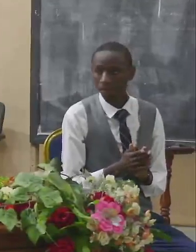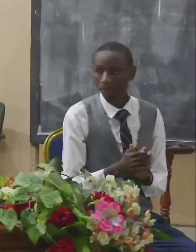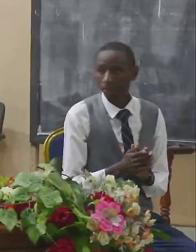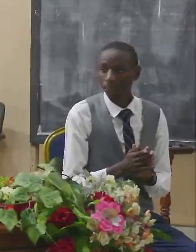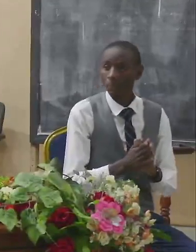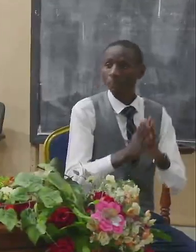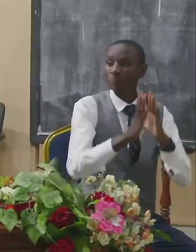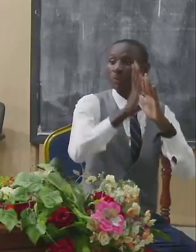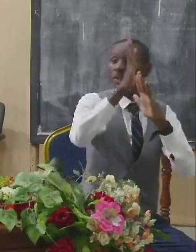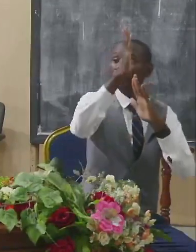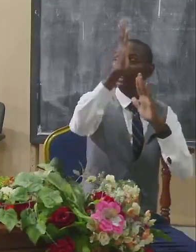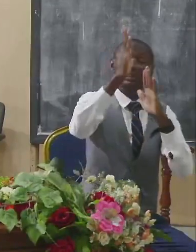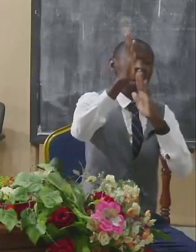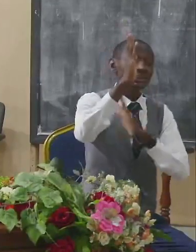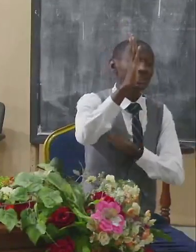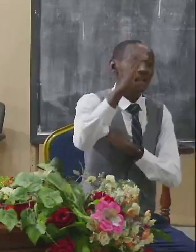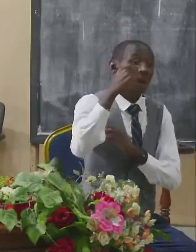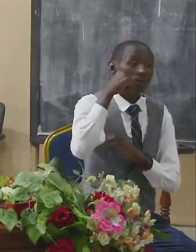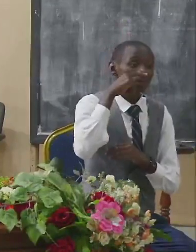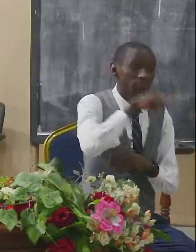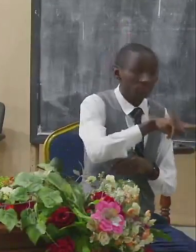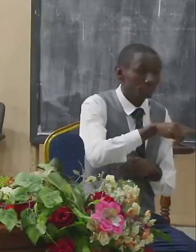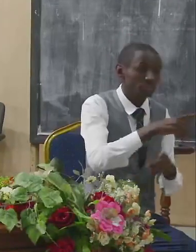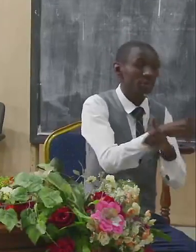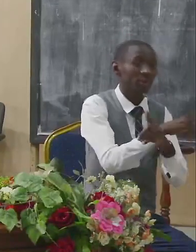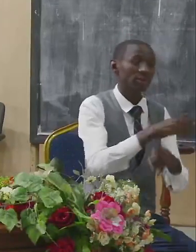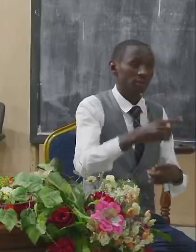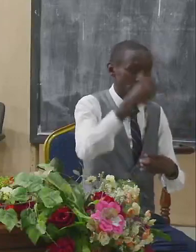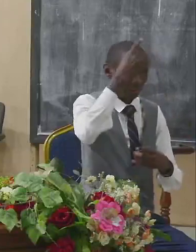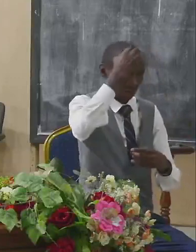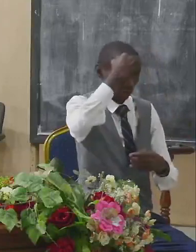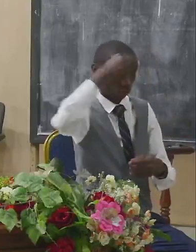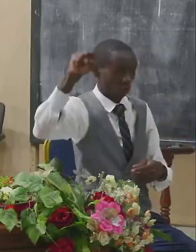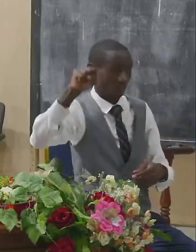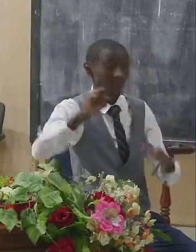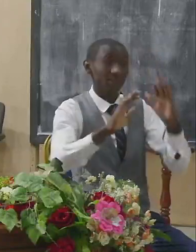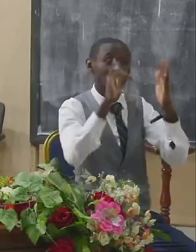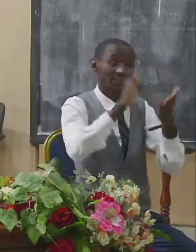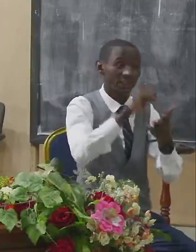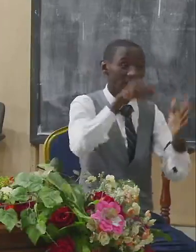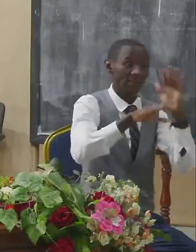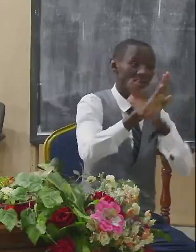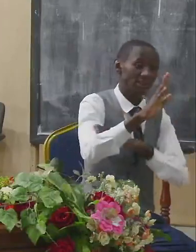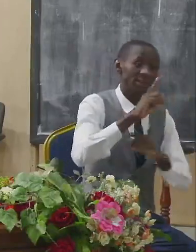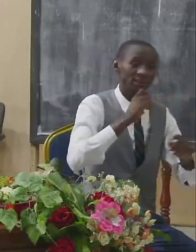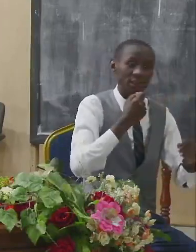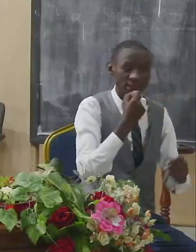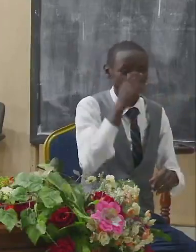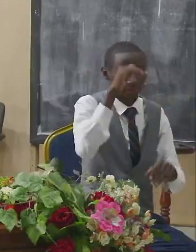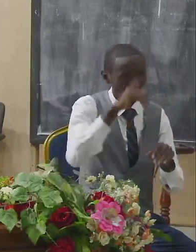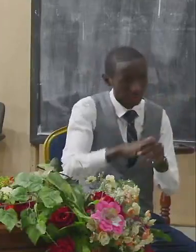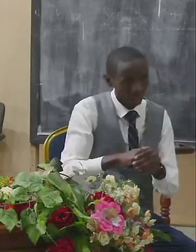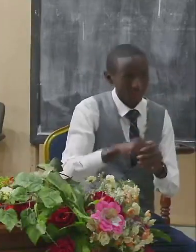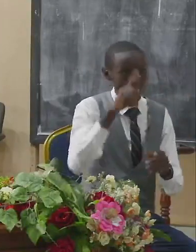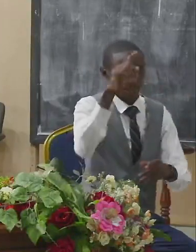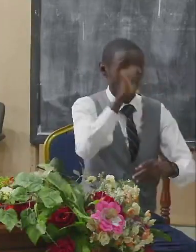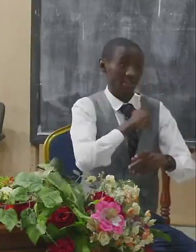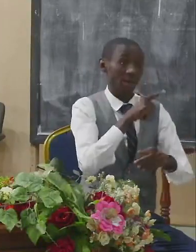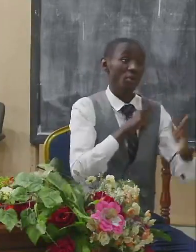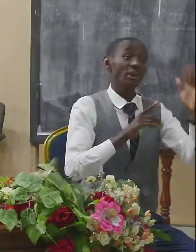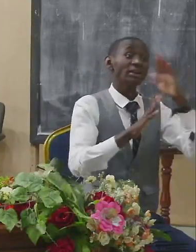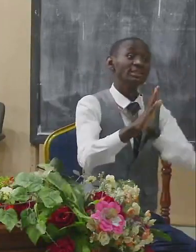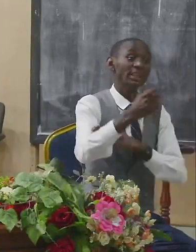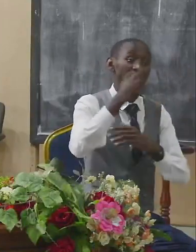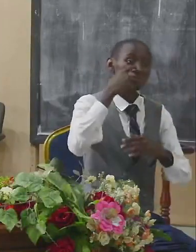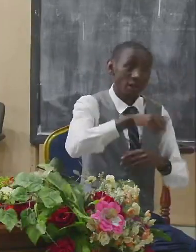Dieu, Mungu, il hait la désobéissance. Anachukia kutokutii. C'est ce qu'il dit dans Samuel. Njoo kenye anasema katika Samueli wa kwanza.